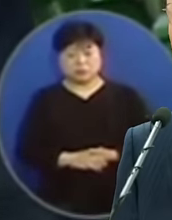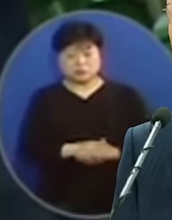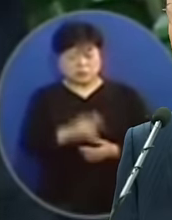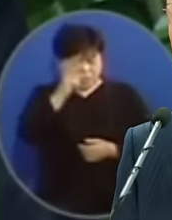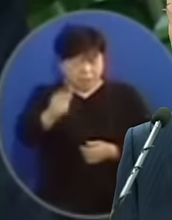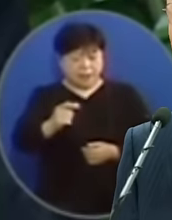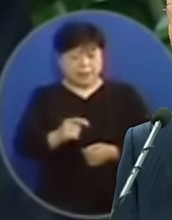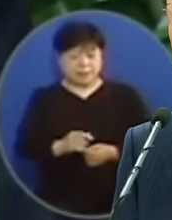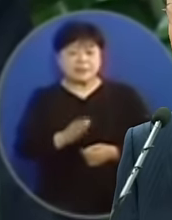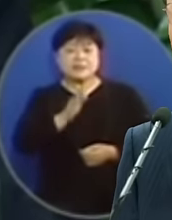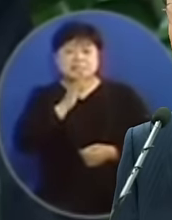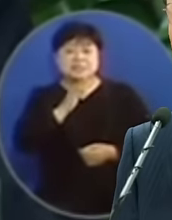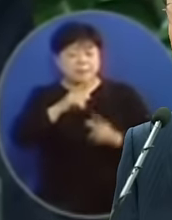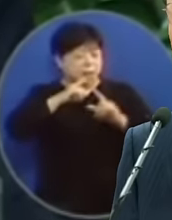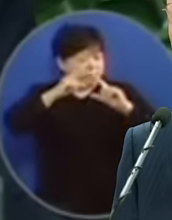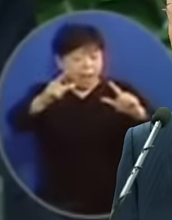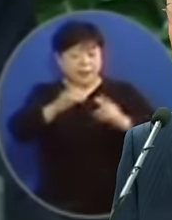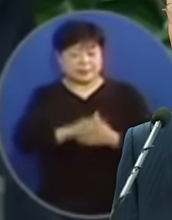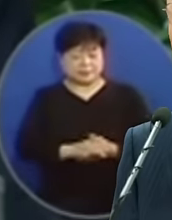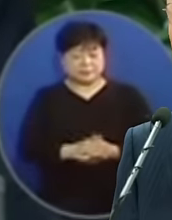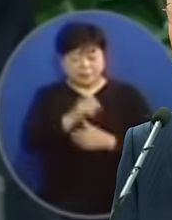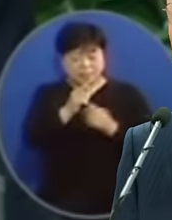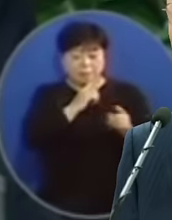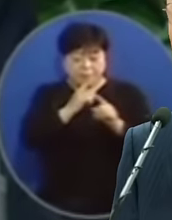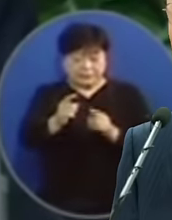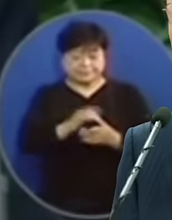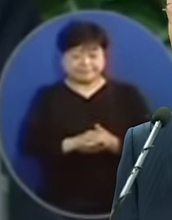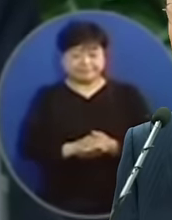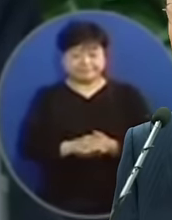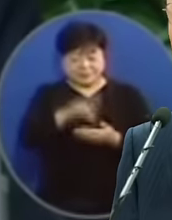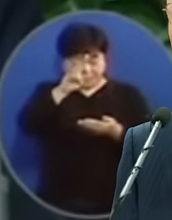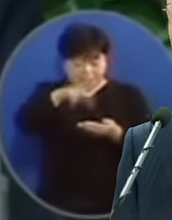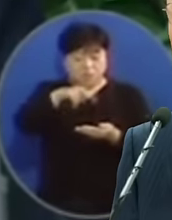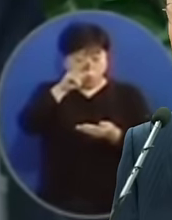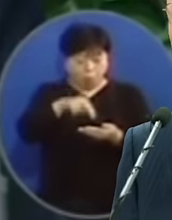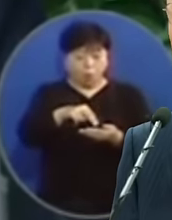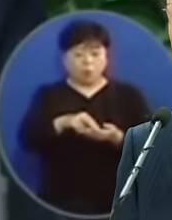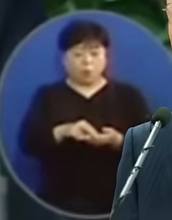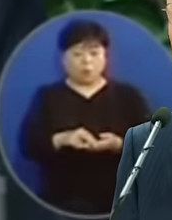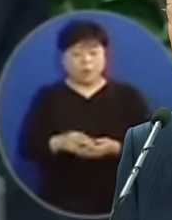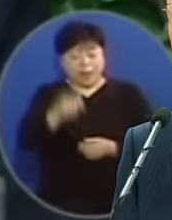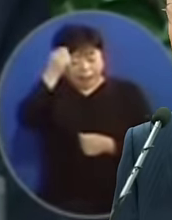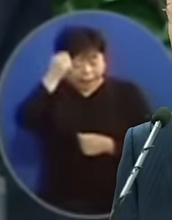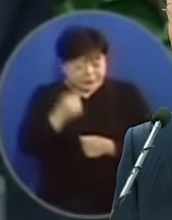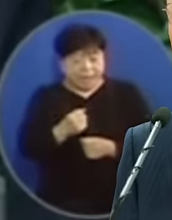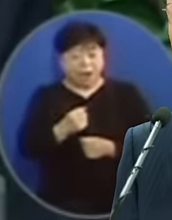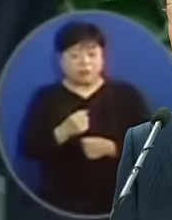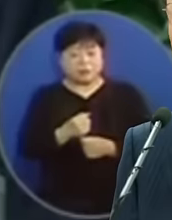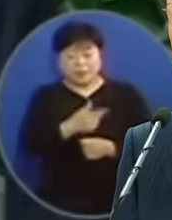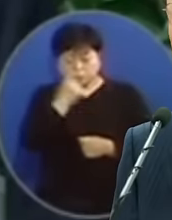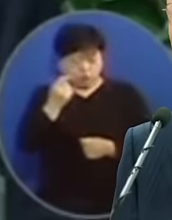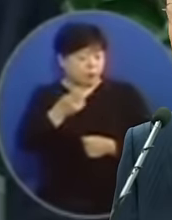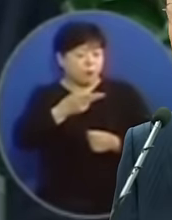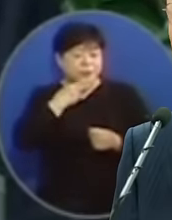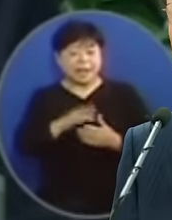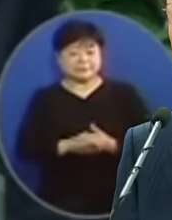강하게 긍정적인 말을 해야 되는 것입니다. 하나님 말씀을 읽고 안기하고 나는 부족함이